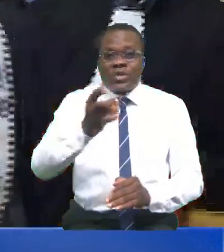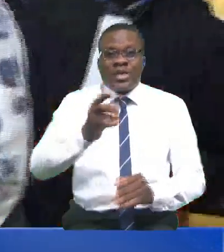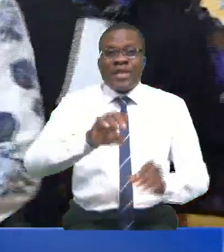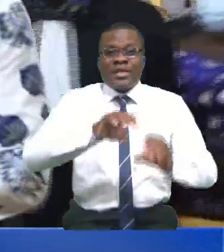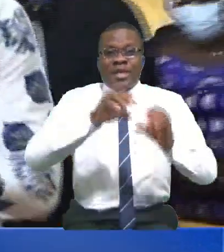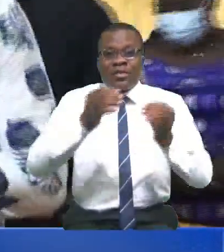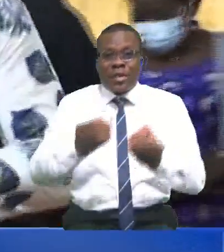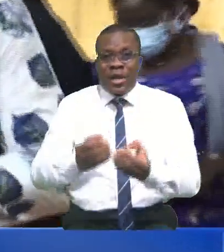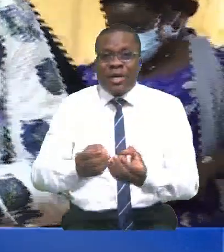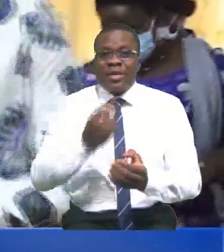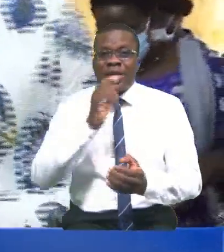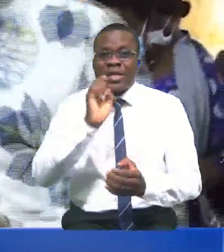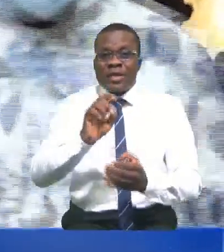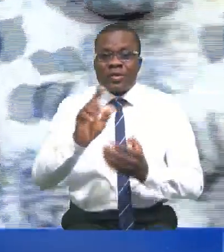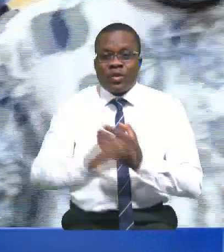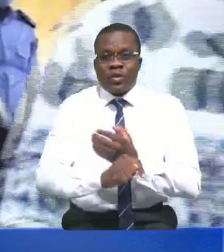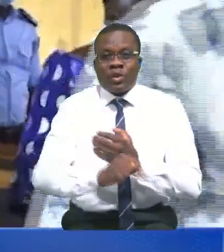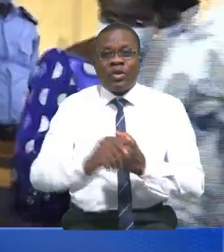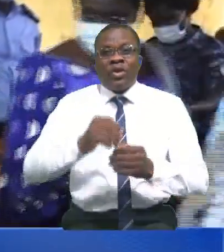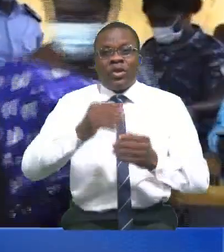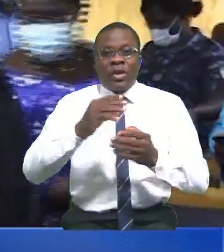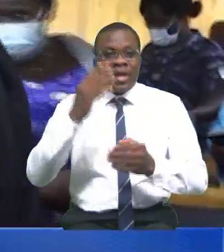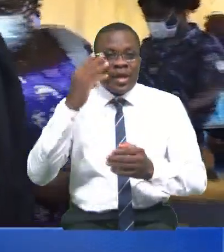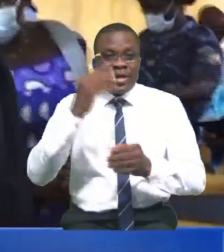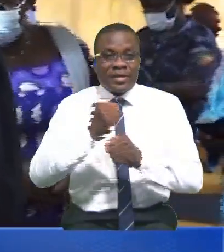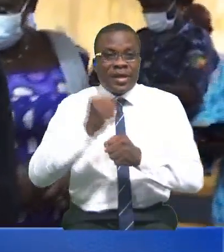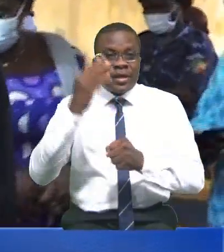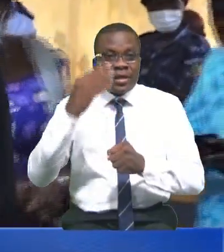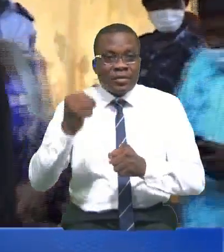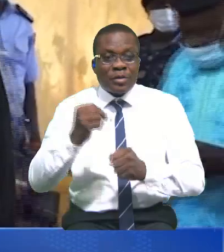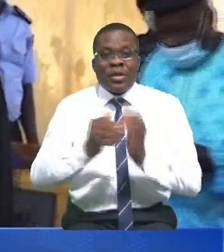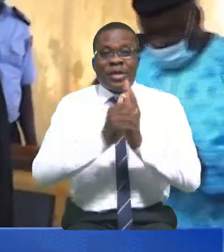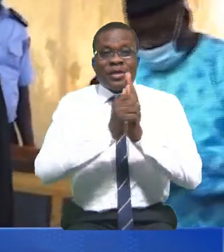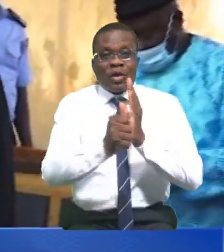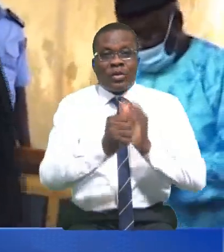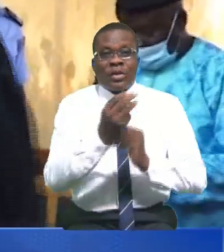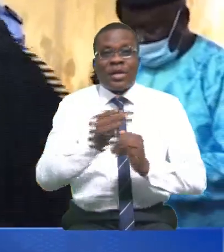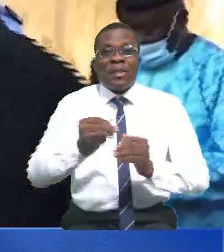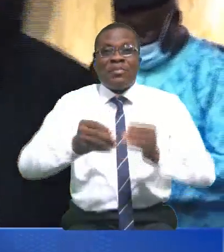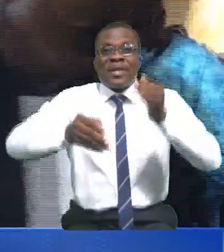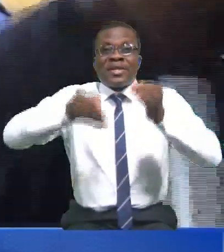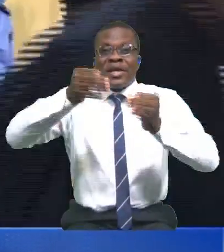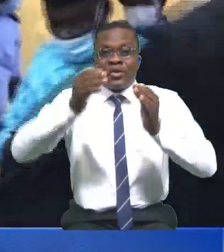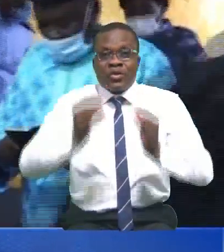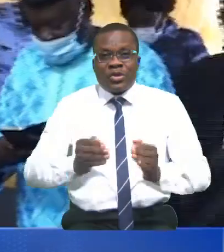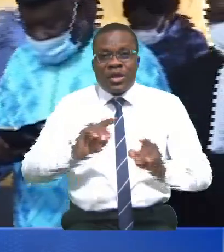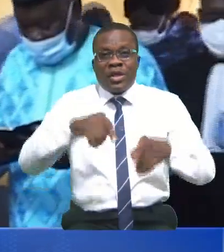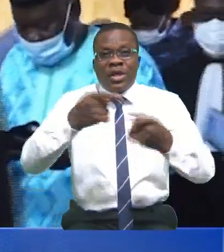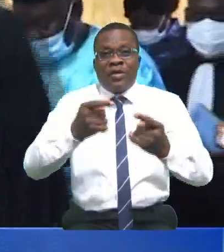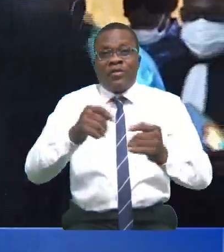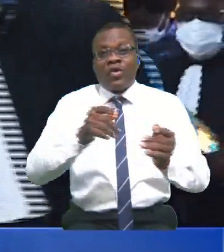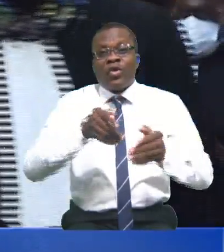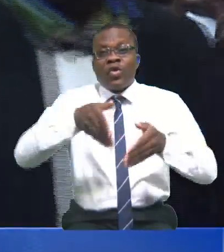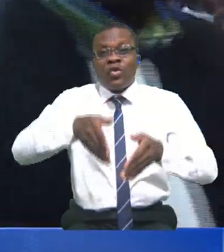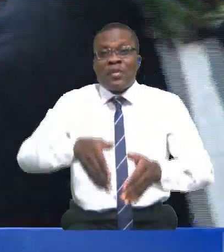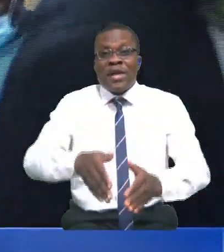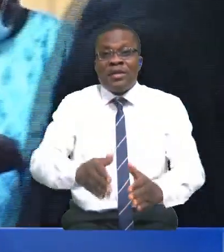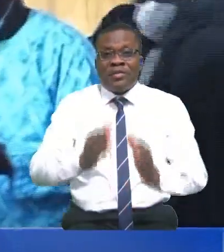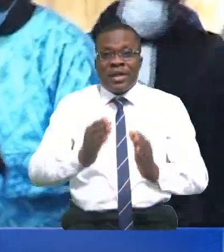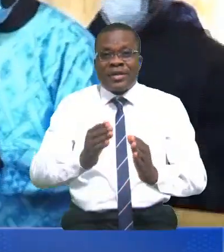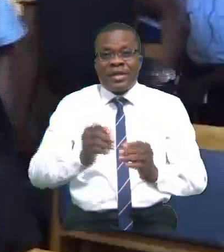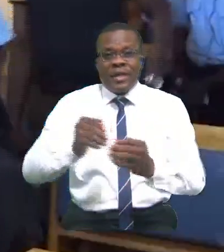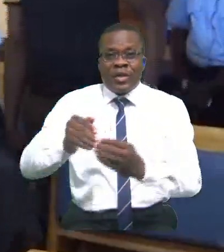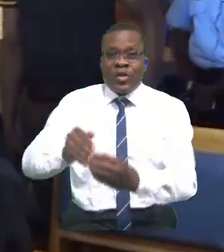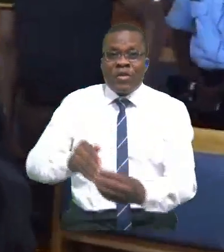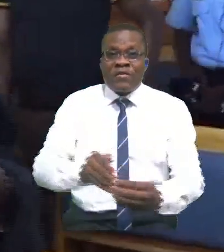d'instruction ses années d'expérience et ses compétences en matière judiciaire vont sans nul doute lui permettre de mener à